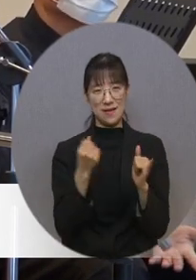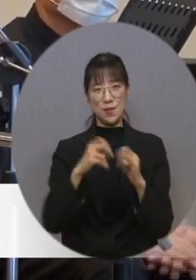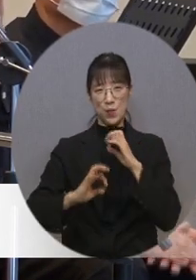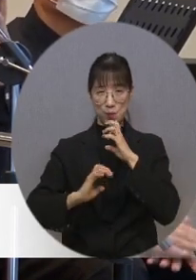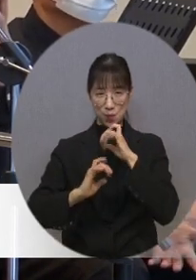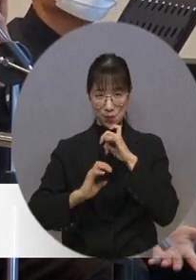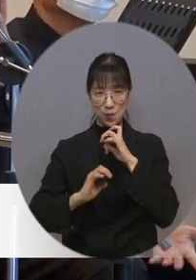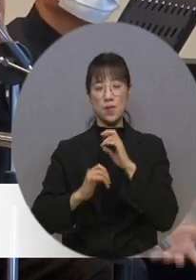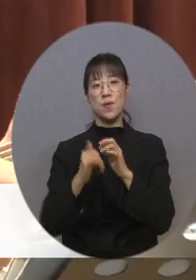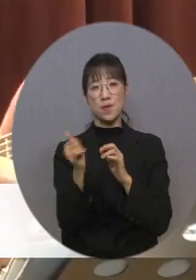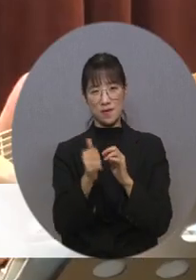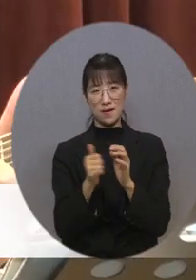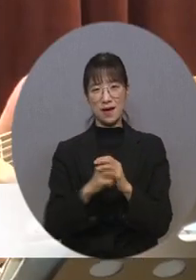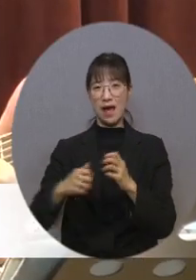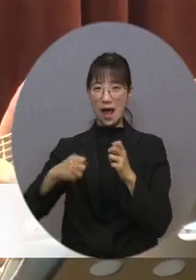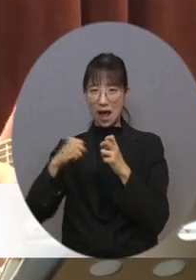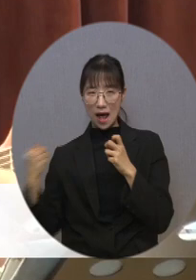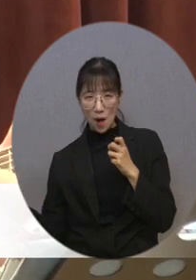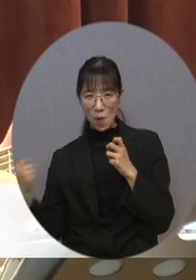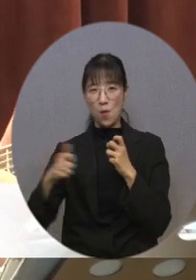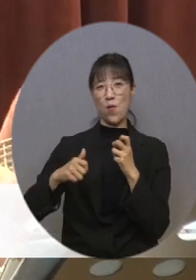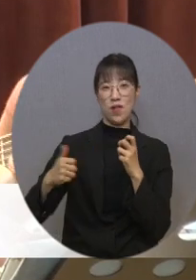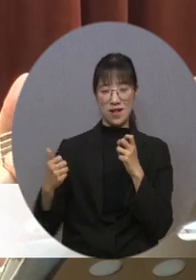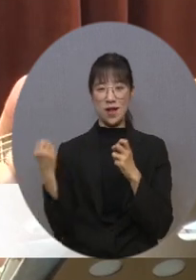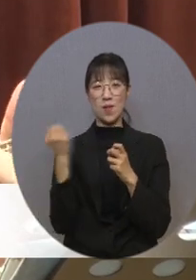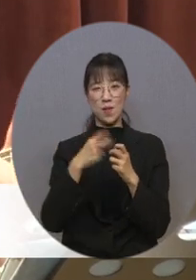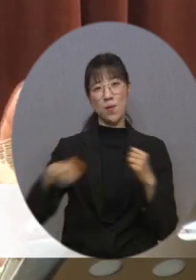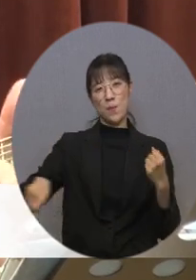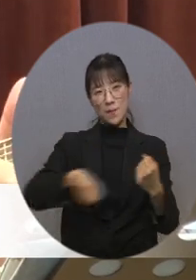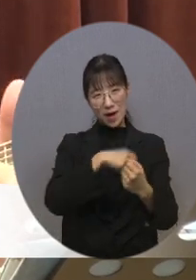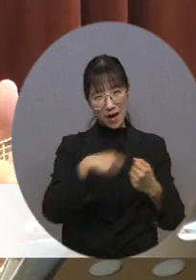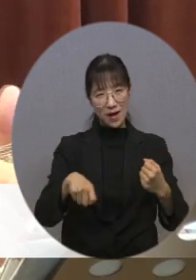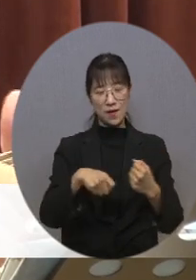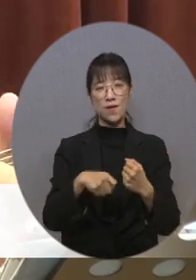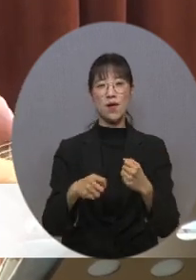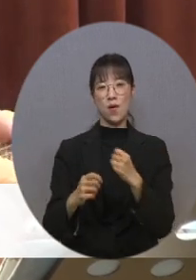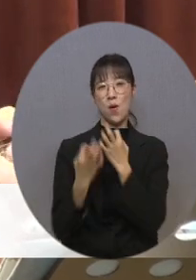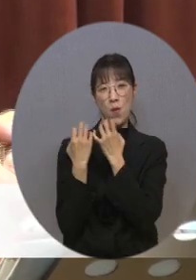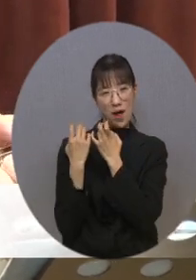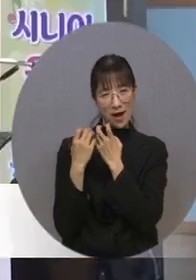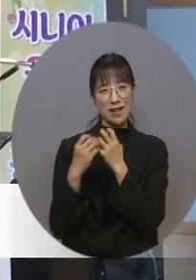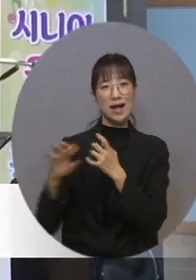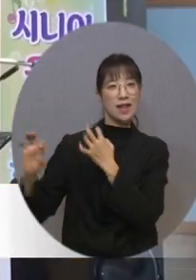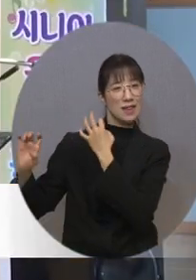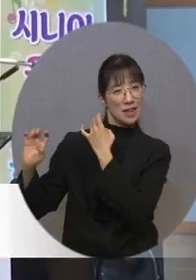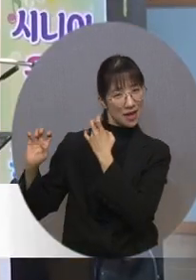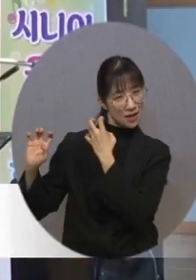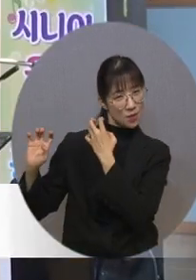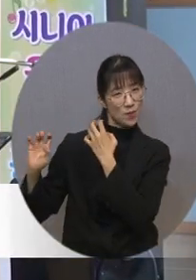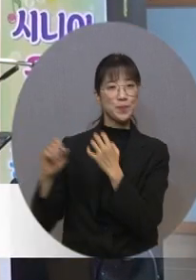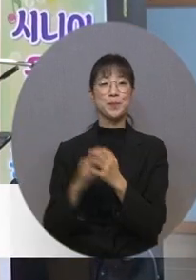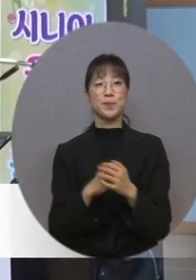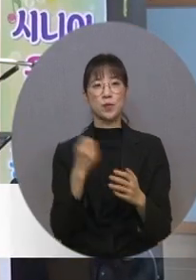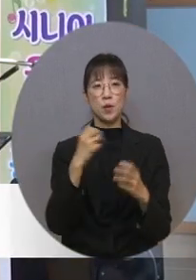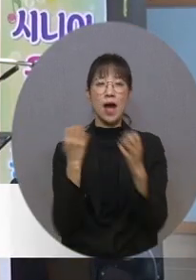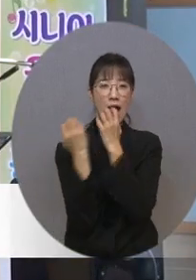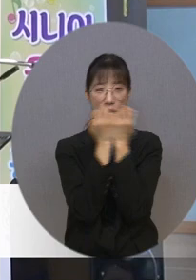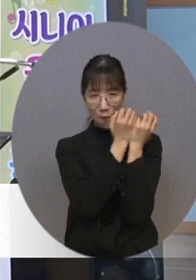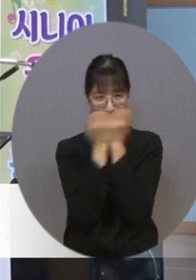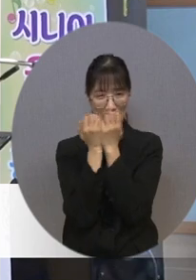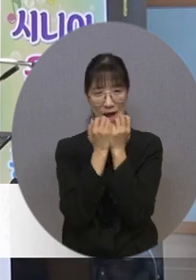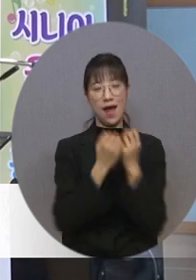색소폰 허춘자, 아코디언 한철이, 바이올린 오카리나 박인호, 대금 오카리나 이범중, 하모니카